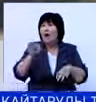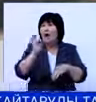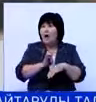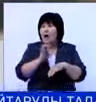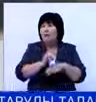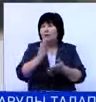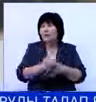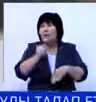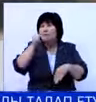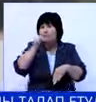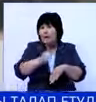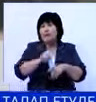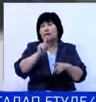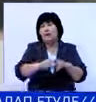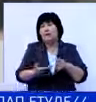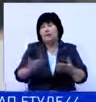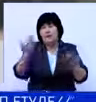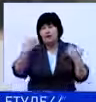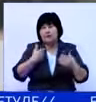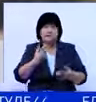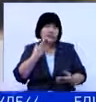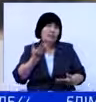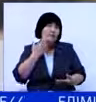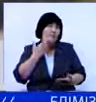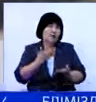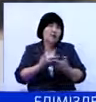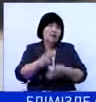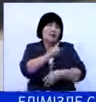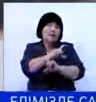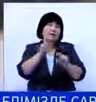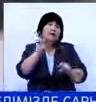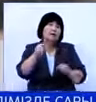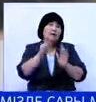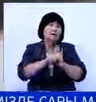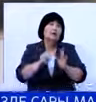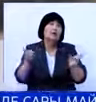белгілері байқалысымен не бойда күдік туындаса, емханаларға қаралған жөн.